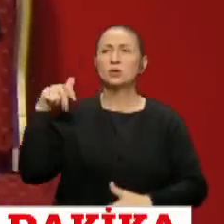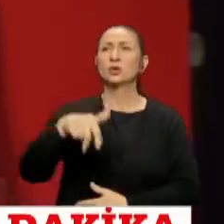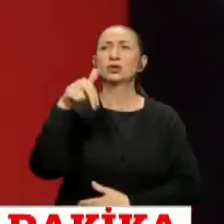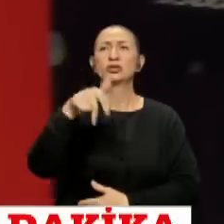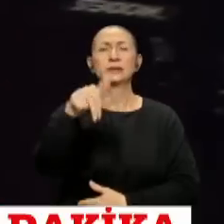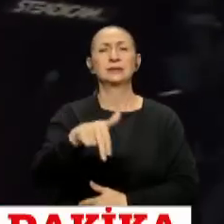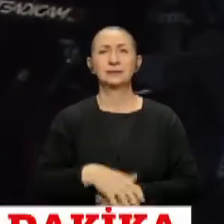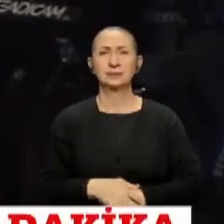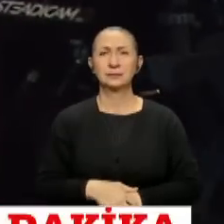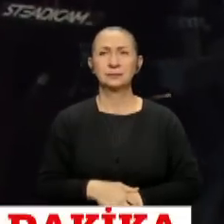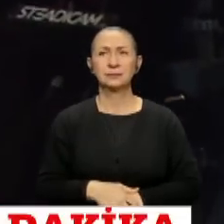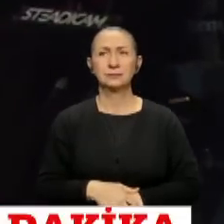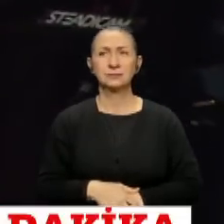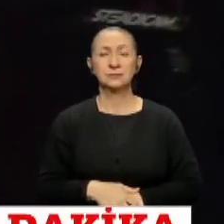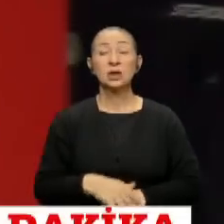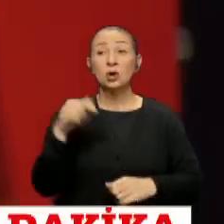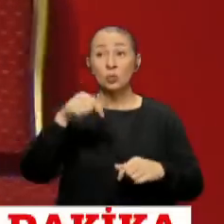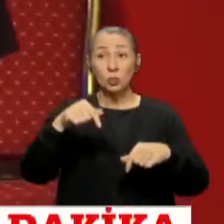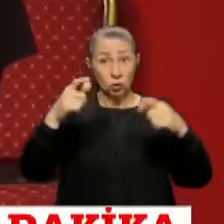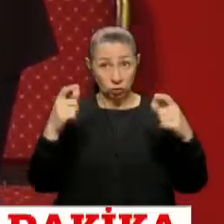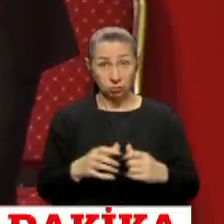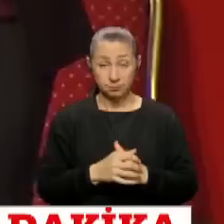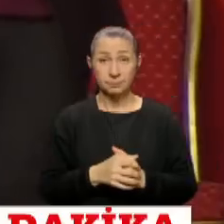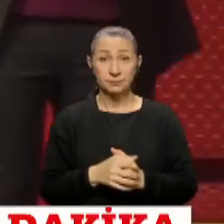yürüyeceğiz. Bugün,